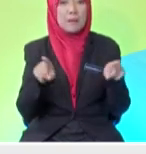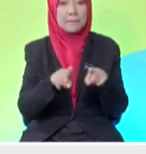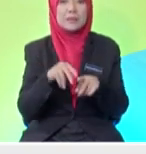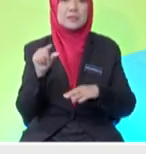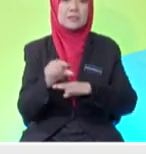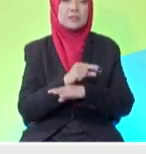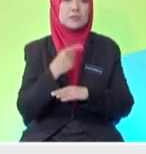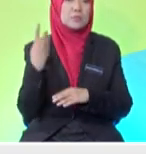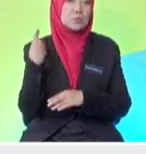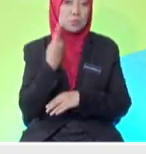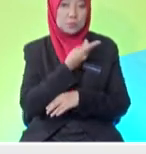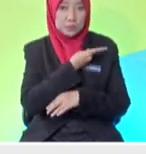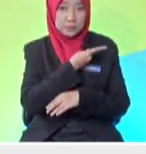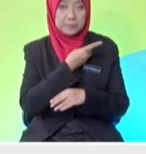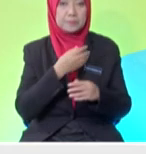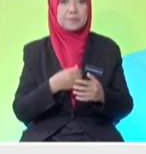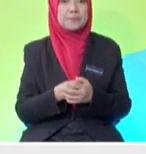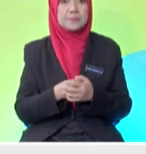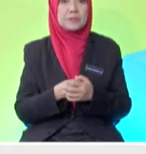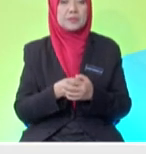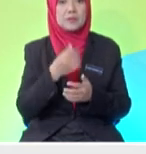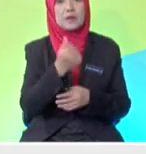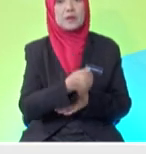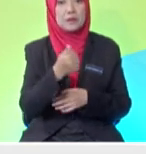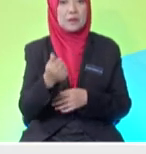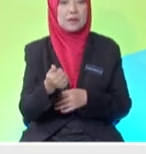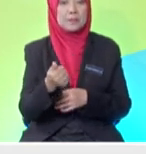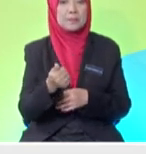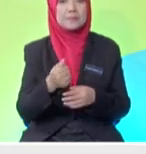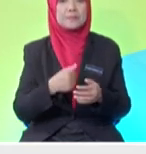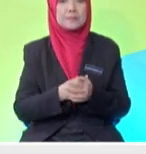alat-alat umum yaitu seperti seks